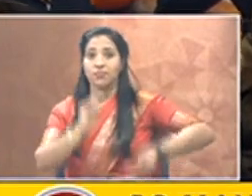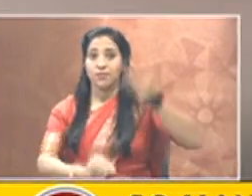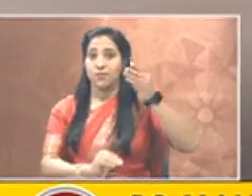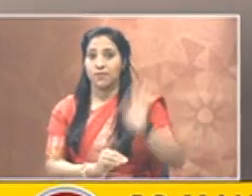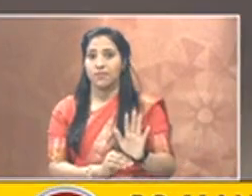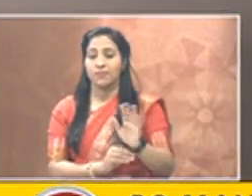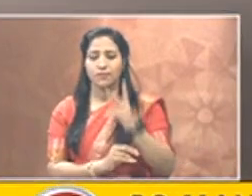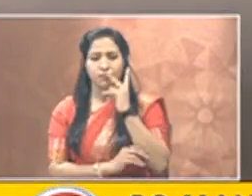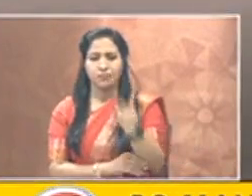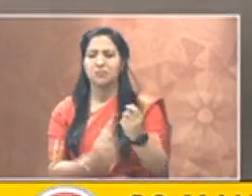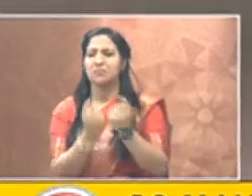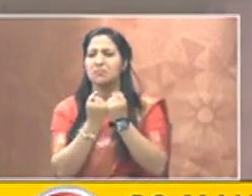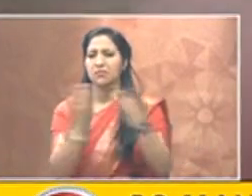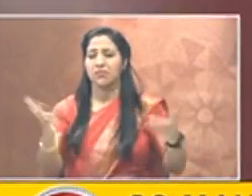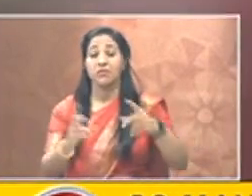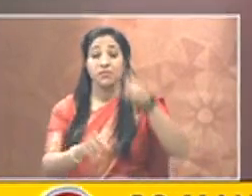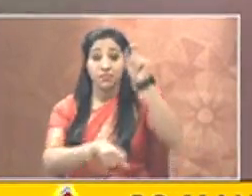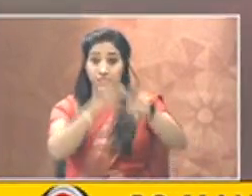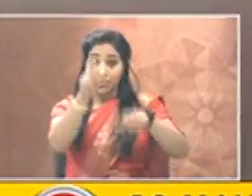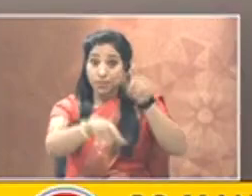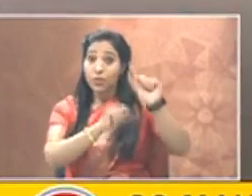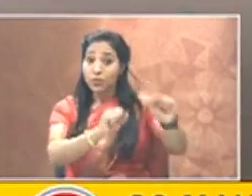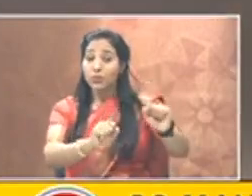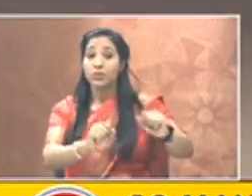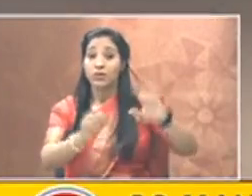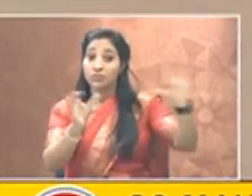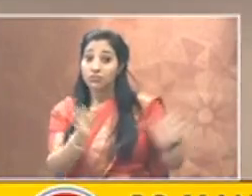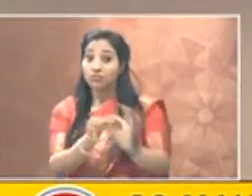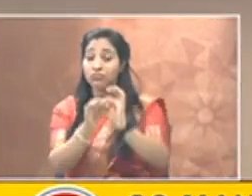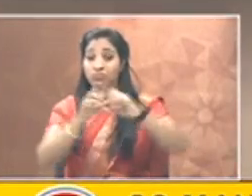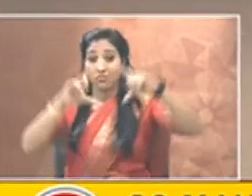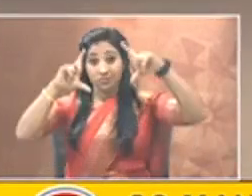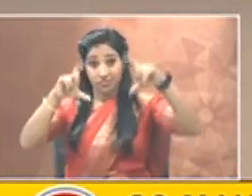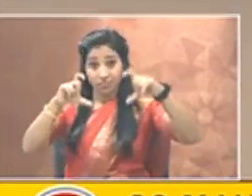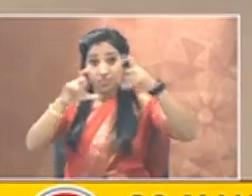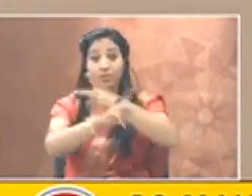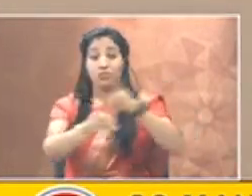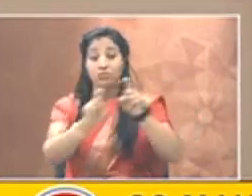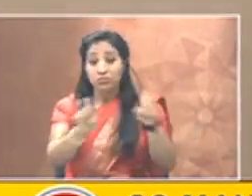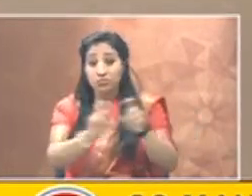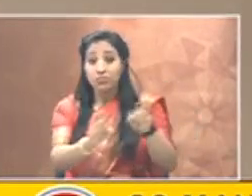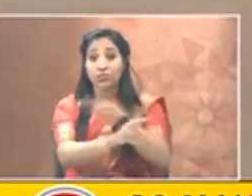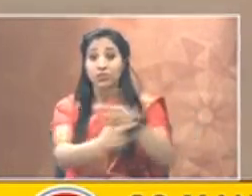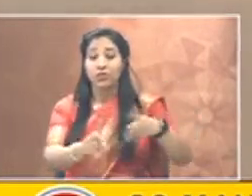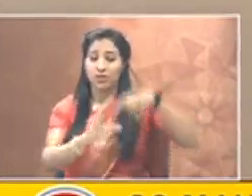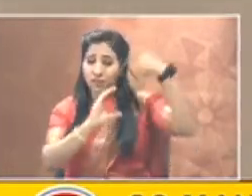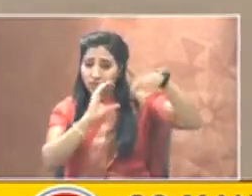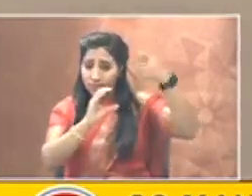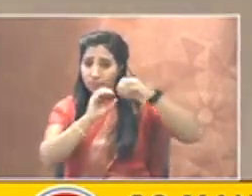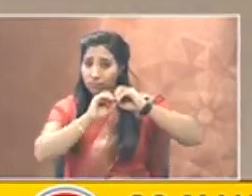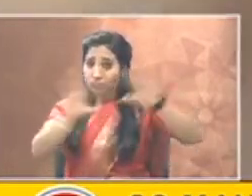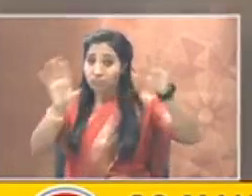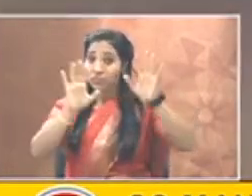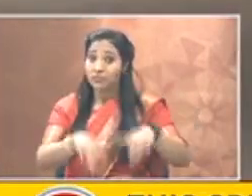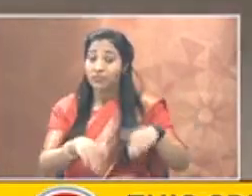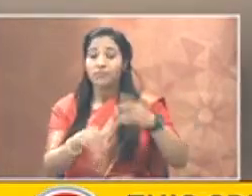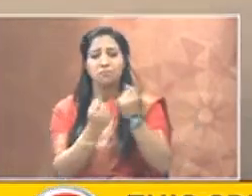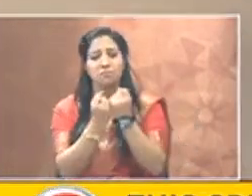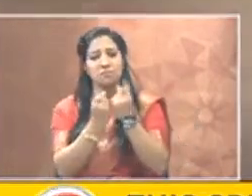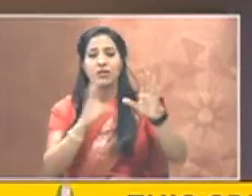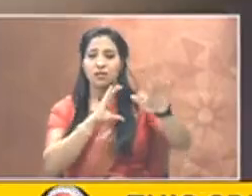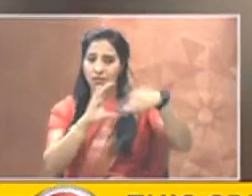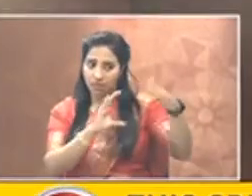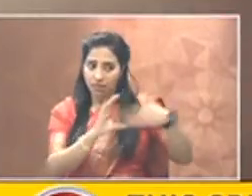मुझे कितने ही लोगों ने इससे जुड़ी तस्वीरें भेजी हैं, वीडियो भेजे हैं।